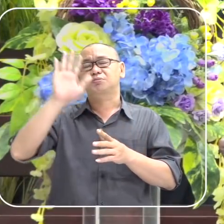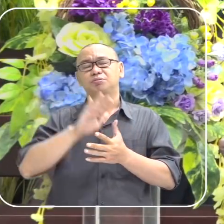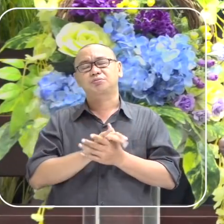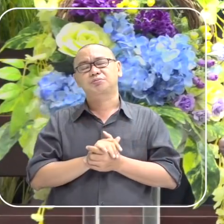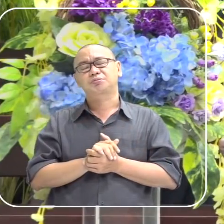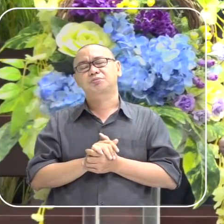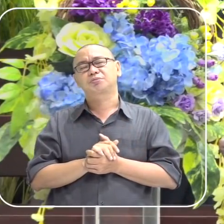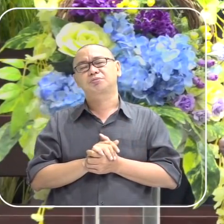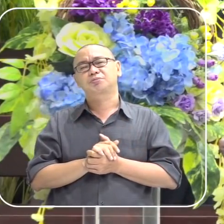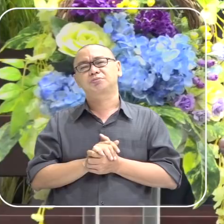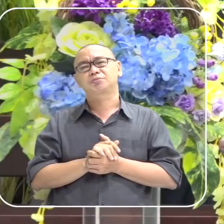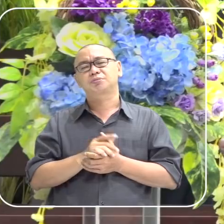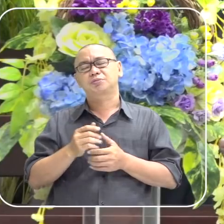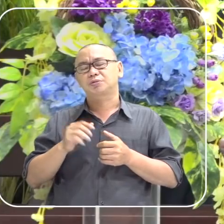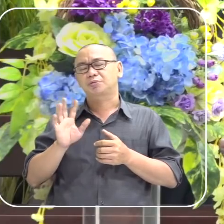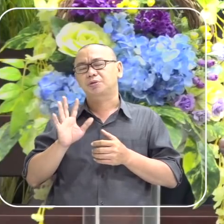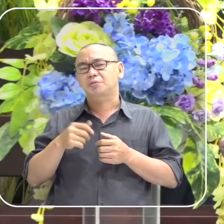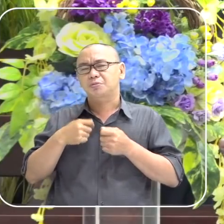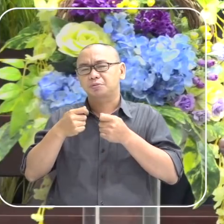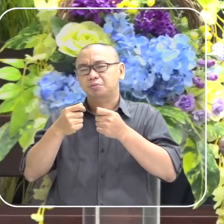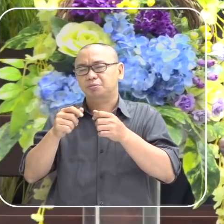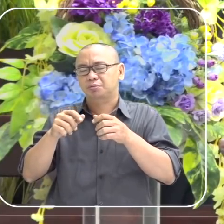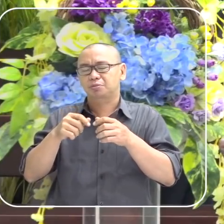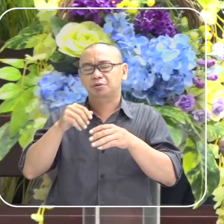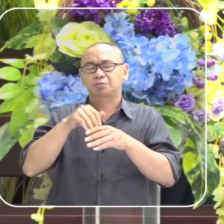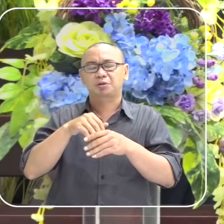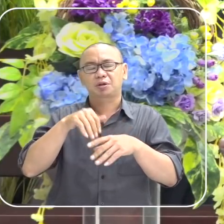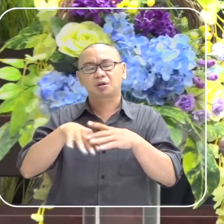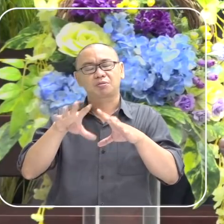Kami rindu tidak hanya memberikan persembahan dalam bentuk uang,